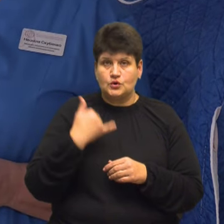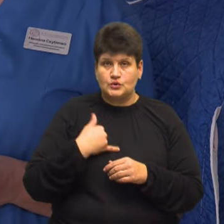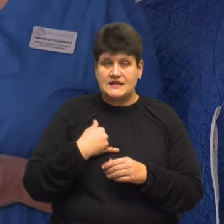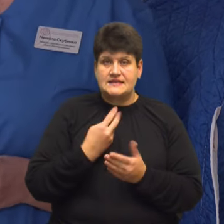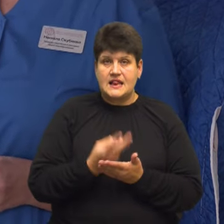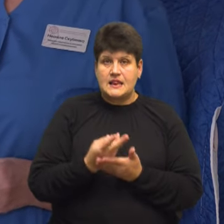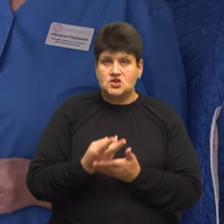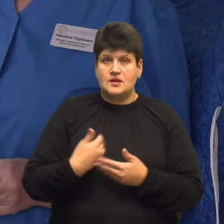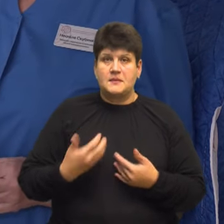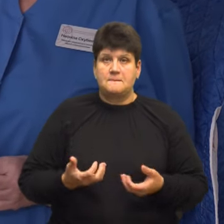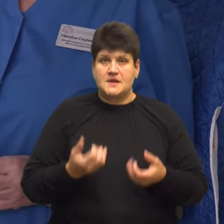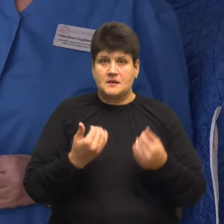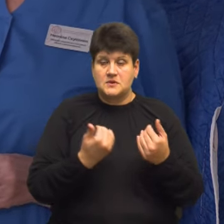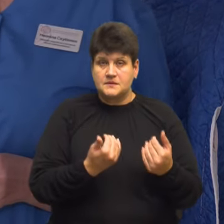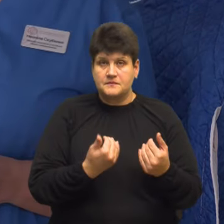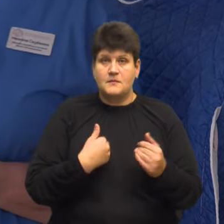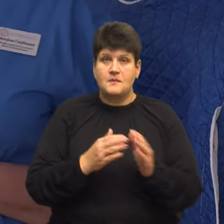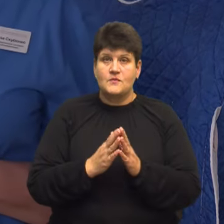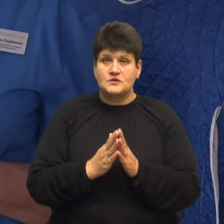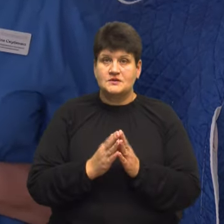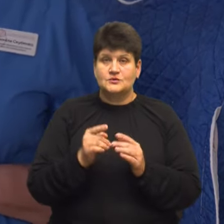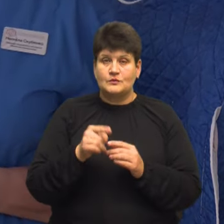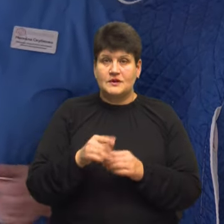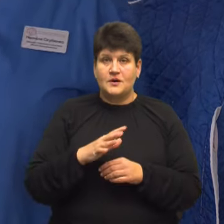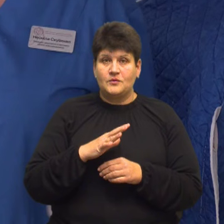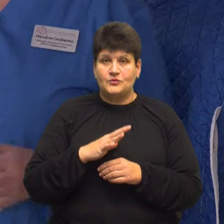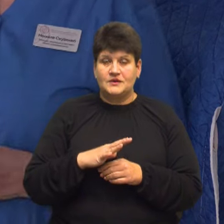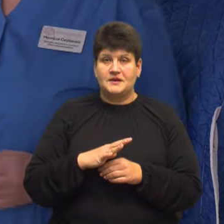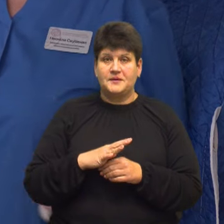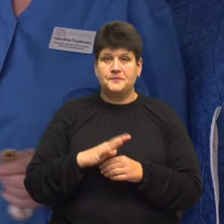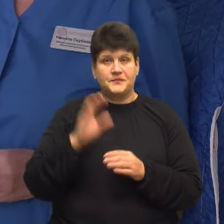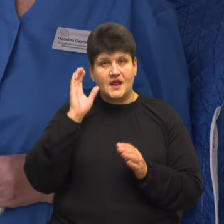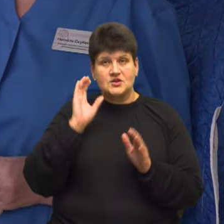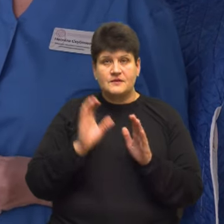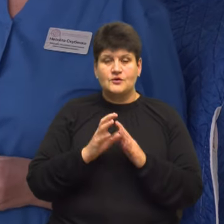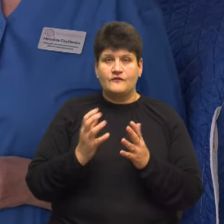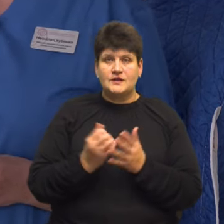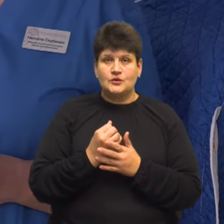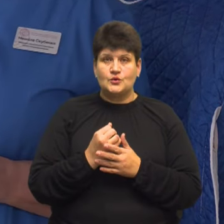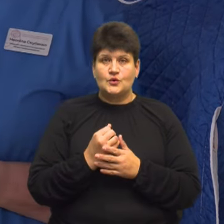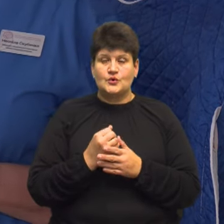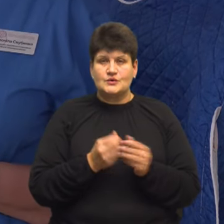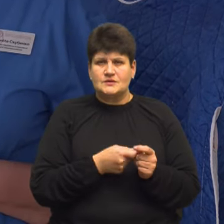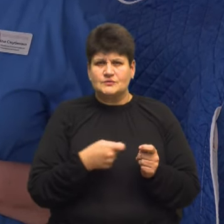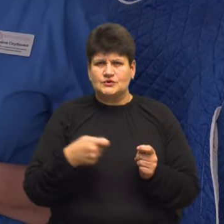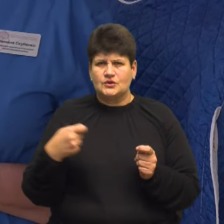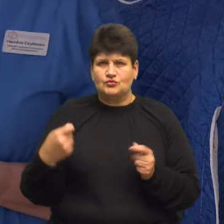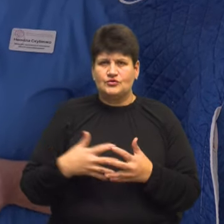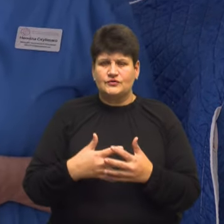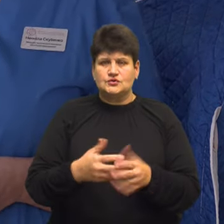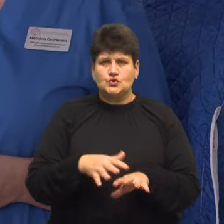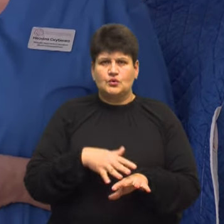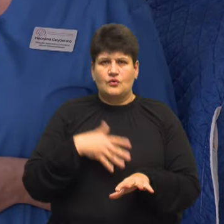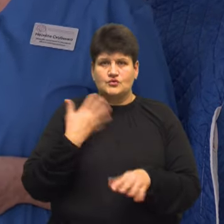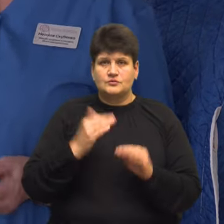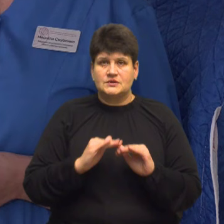її підтримували. Ми просили, щоб вона була чемна, малюки були чемні, щоб вдалося пролонгувати вагітність якомога до довшого терміну, щоб